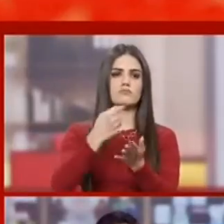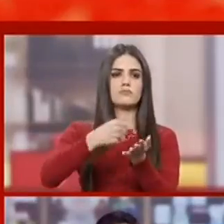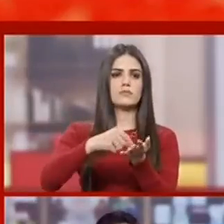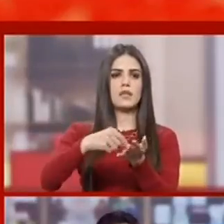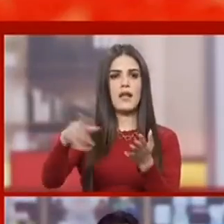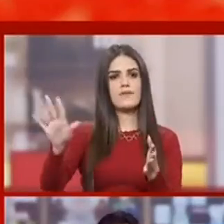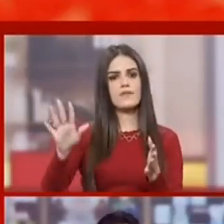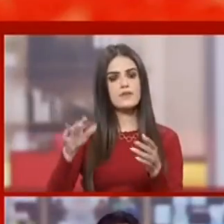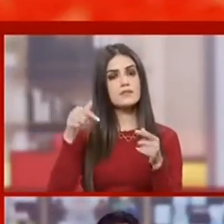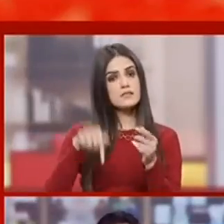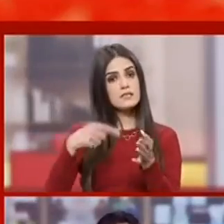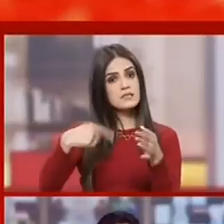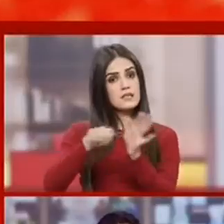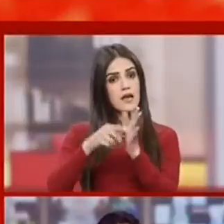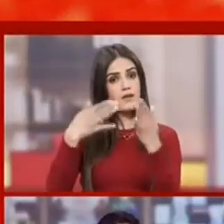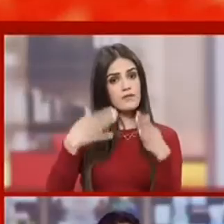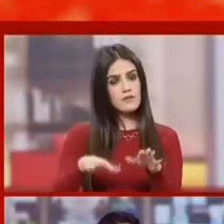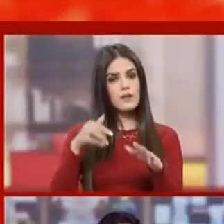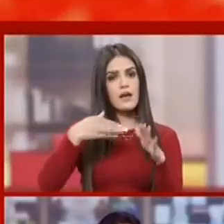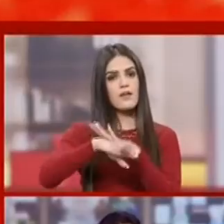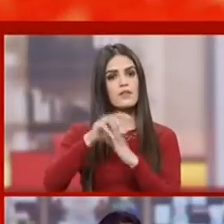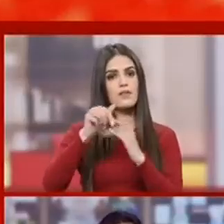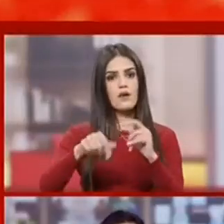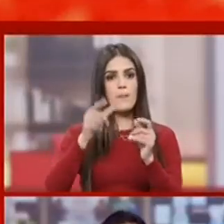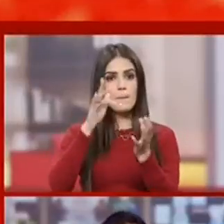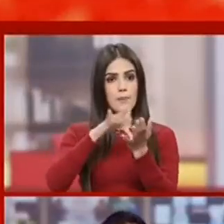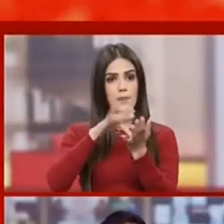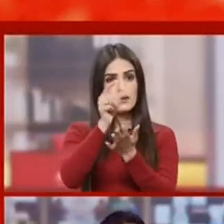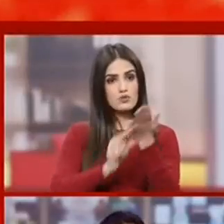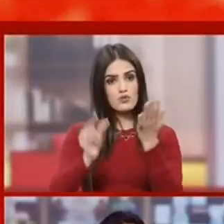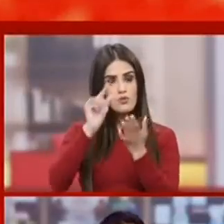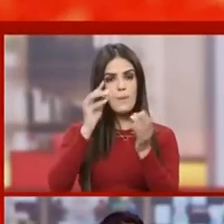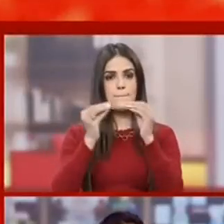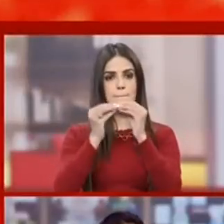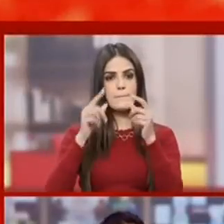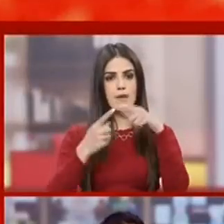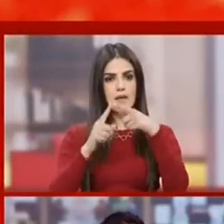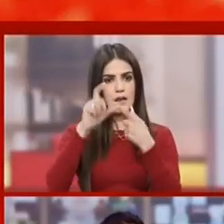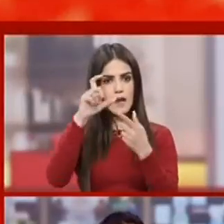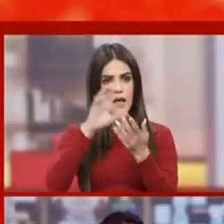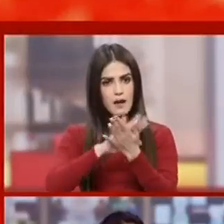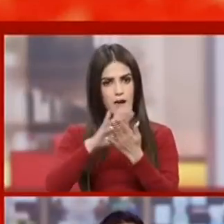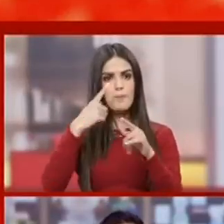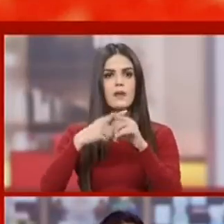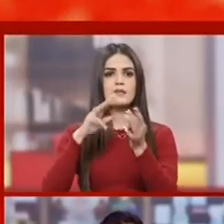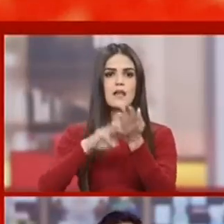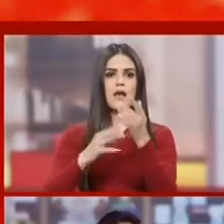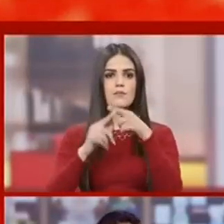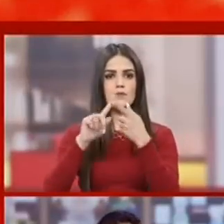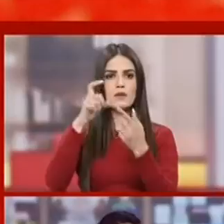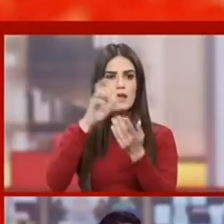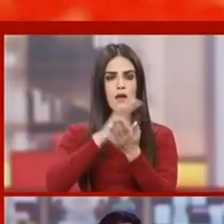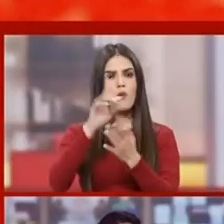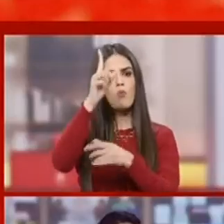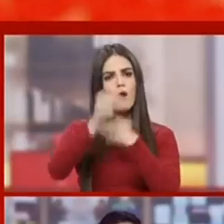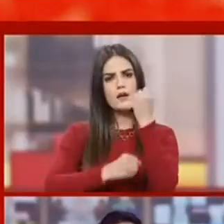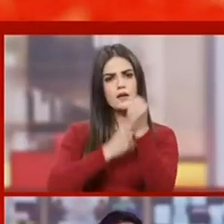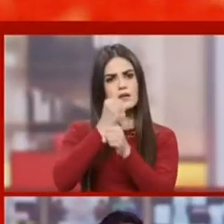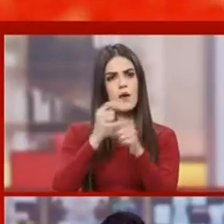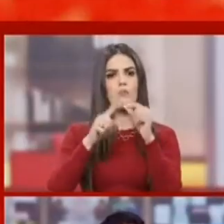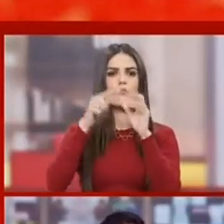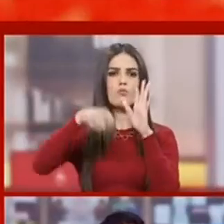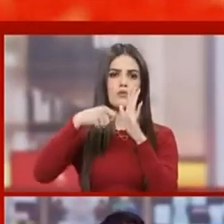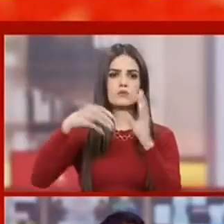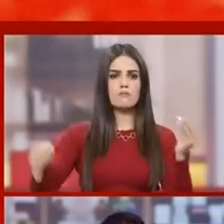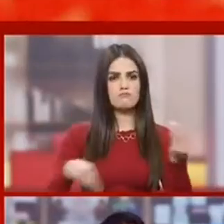इस समझोते के बाद संस्थान में वीटेक और एमटेक शात्रों के लिए सौर्ट टर्म और एक वर्सी प्रोजेक्ट भी